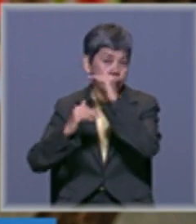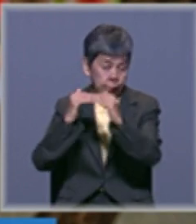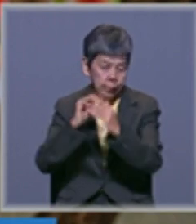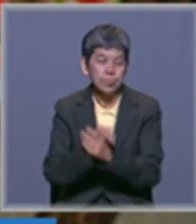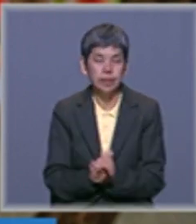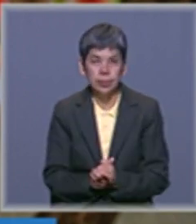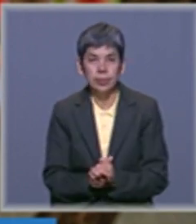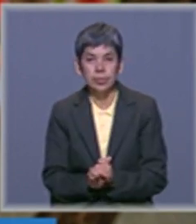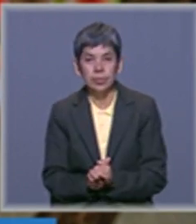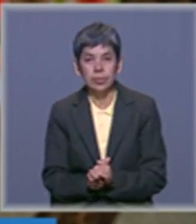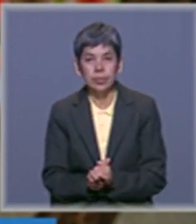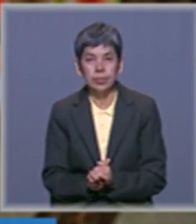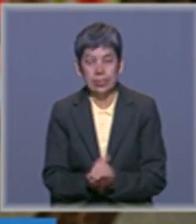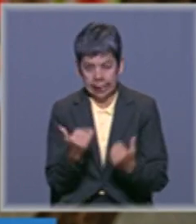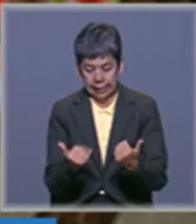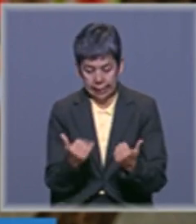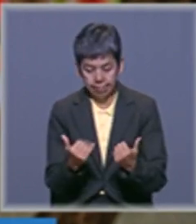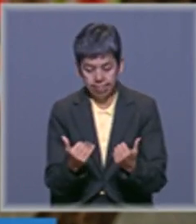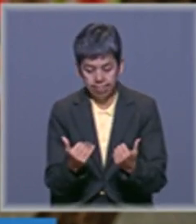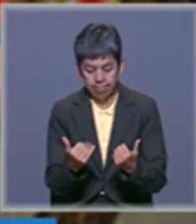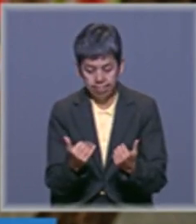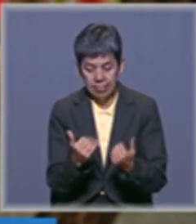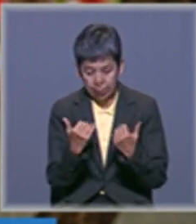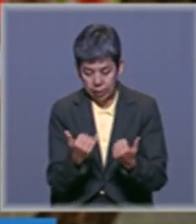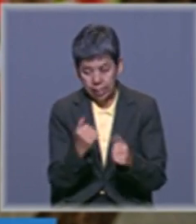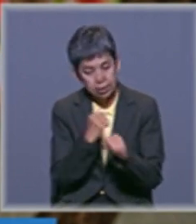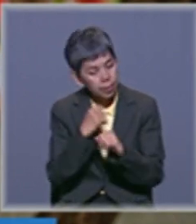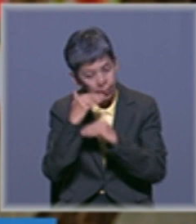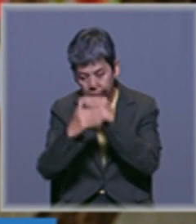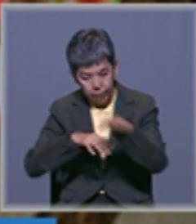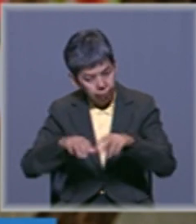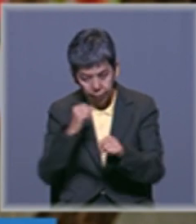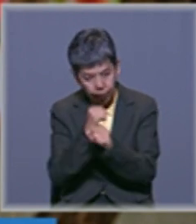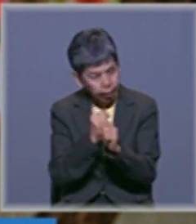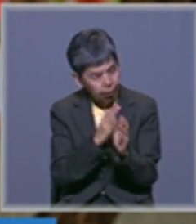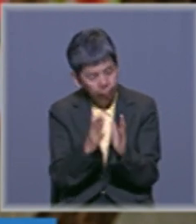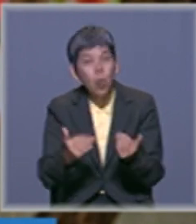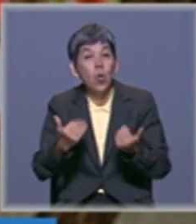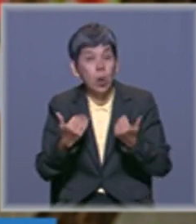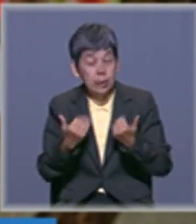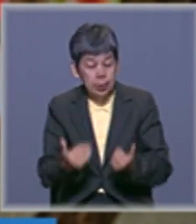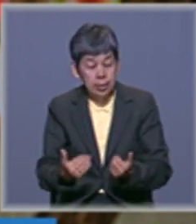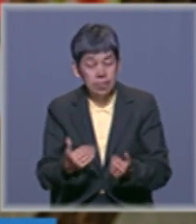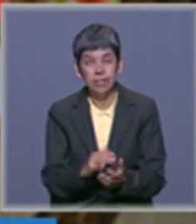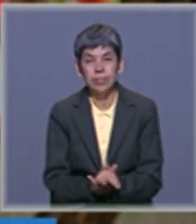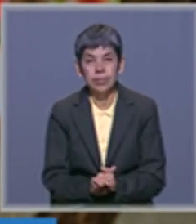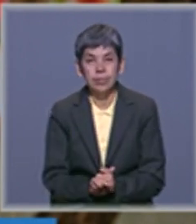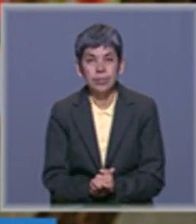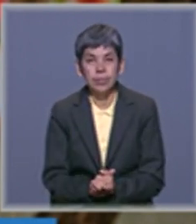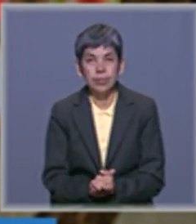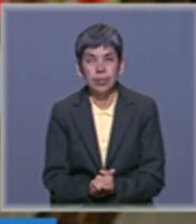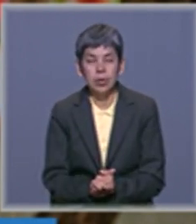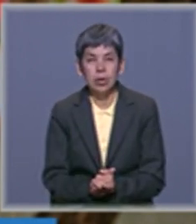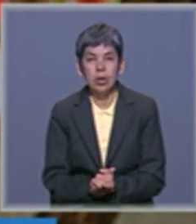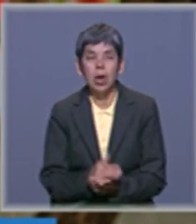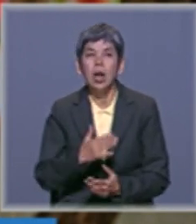นกระทั่งถึงวันนี้พว